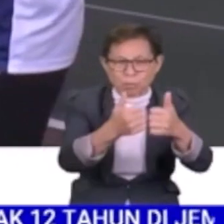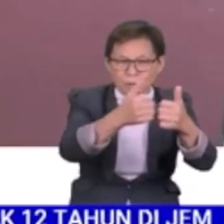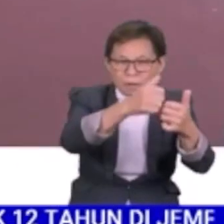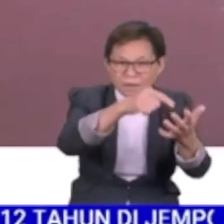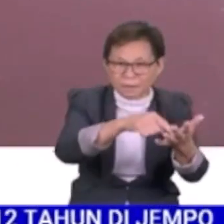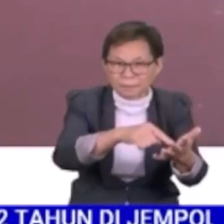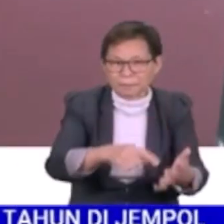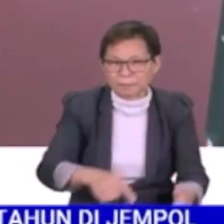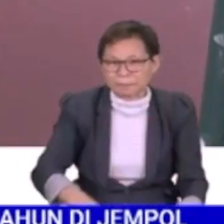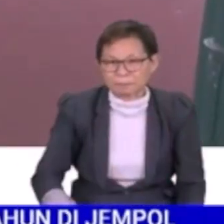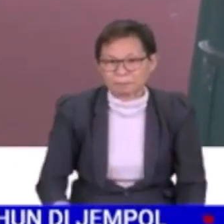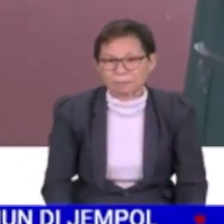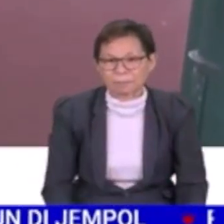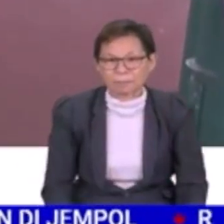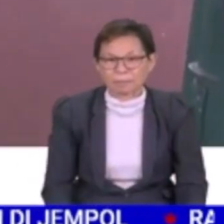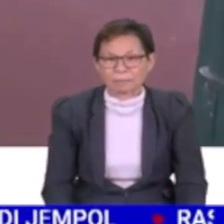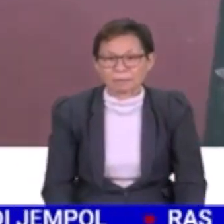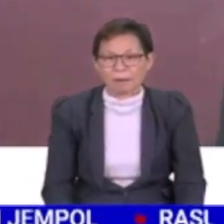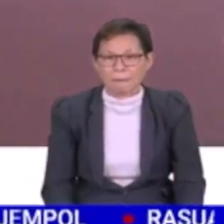ini